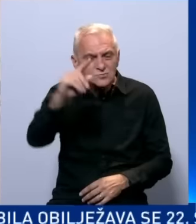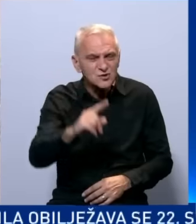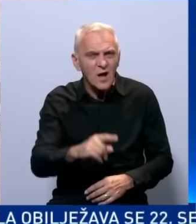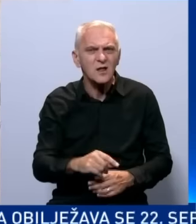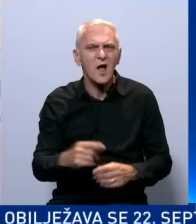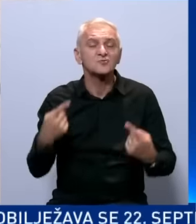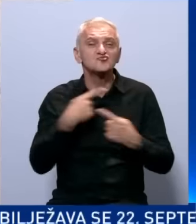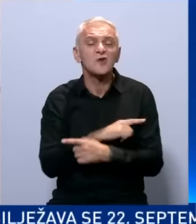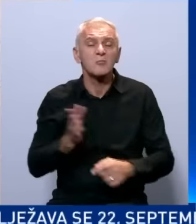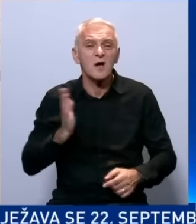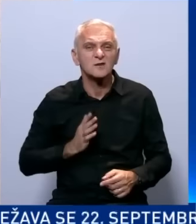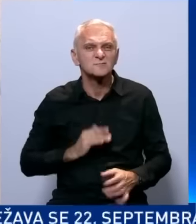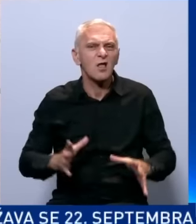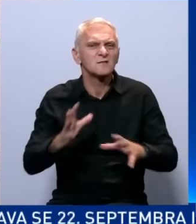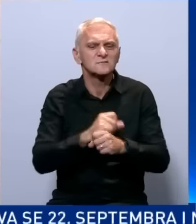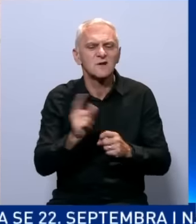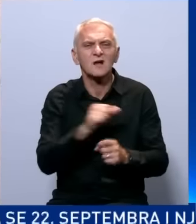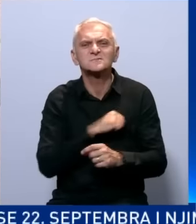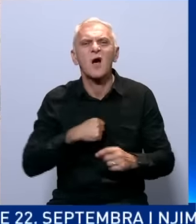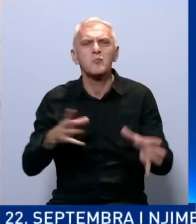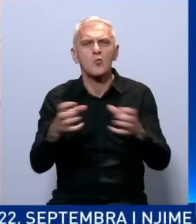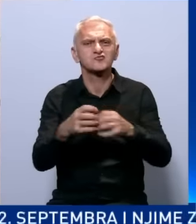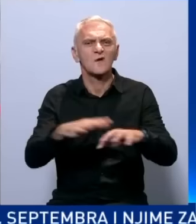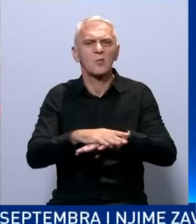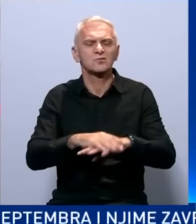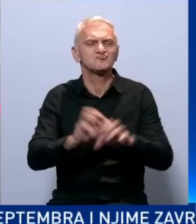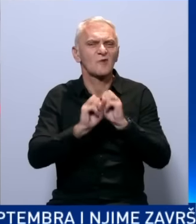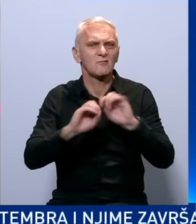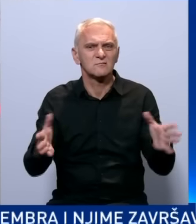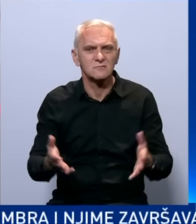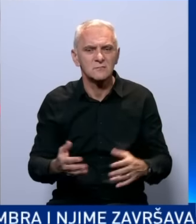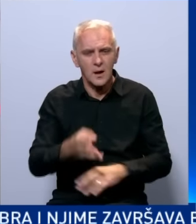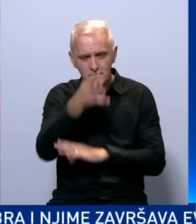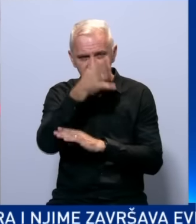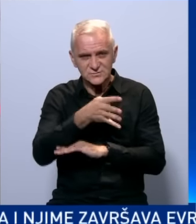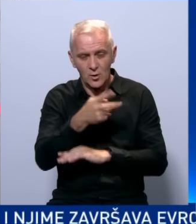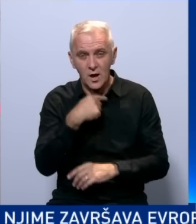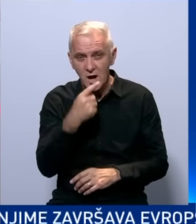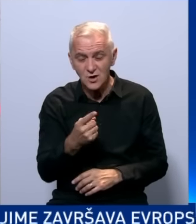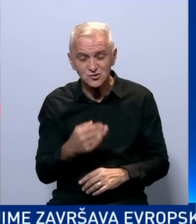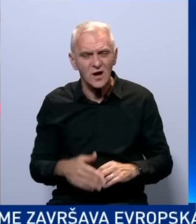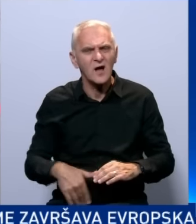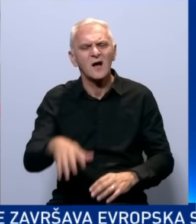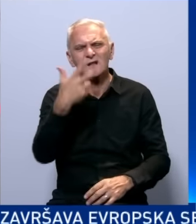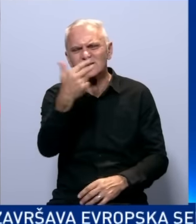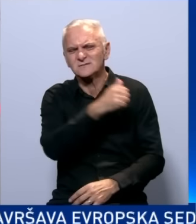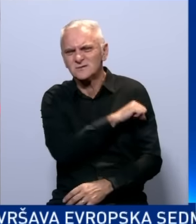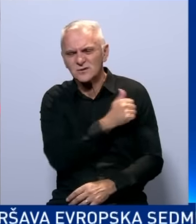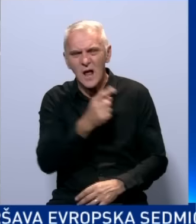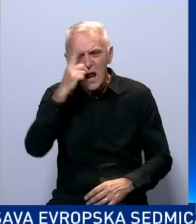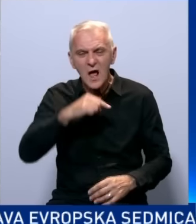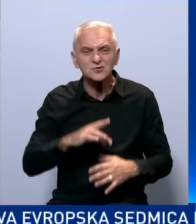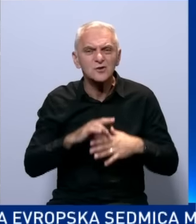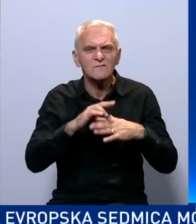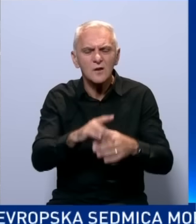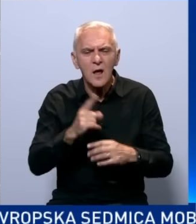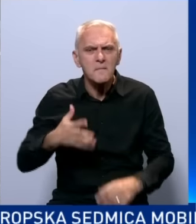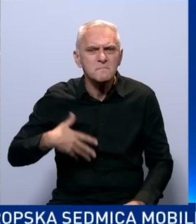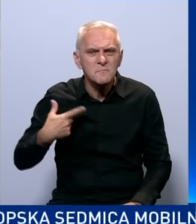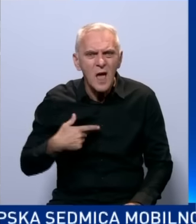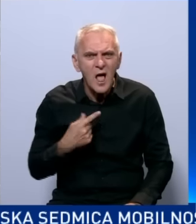žalbe građana uglavnom završavaju samo na društvenim mrežama. Psihologinja ističe da su višedecenijske laži dovele do toga da se i